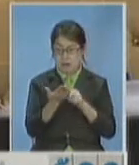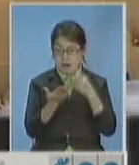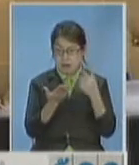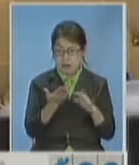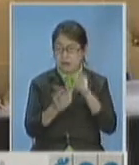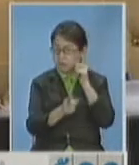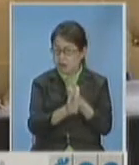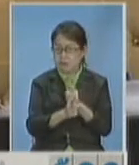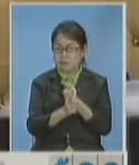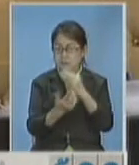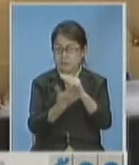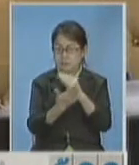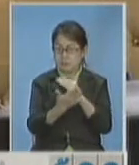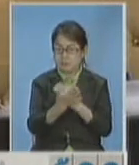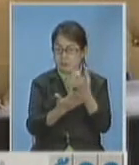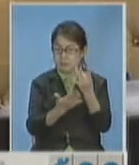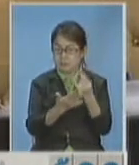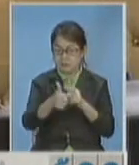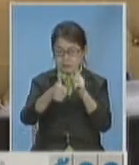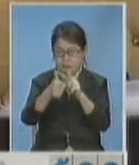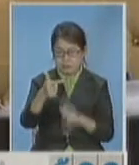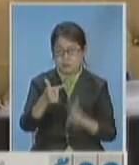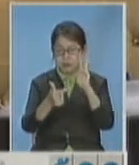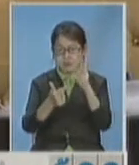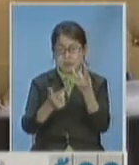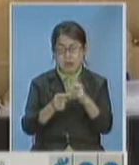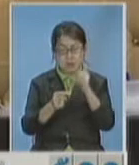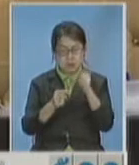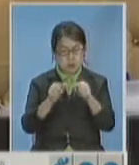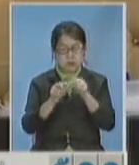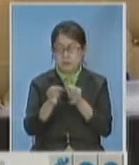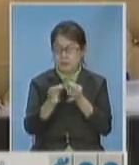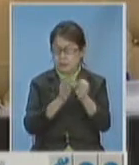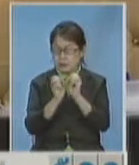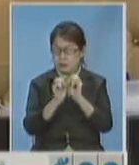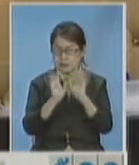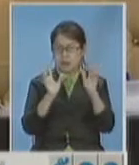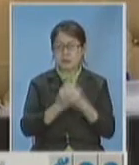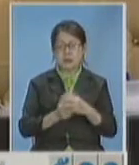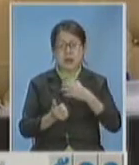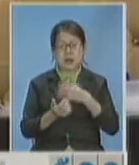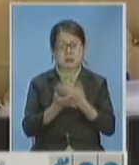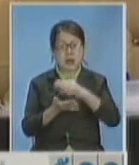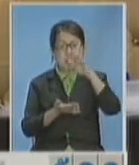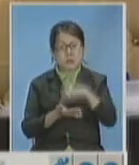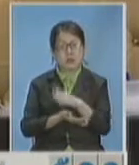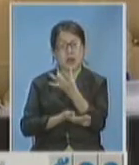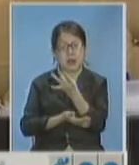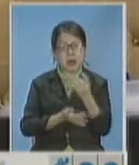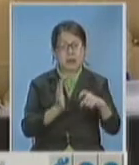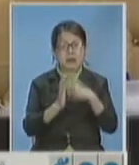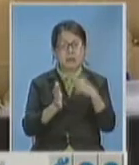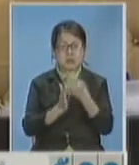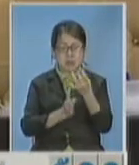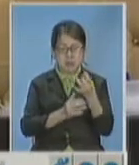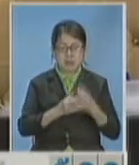นอภิปรายตามประเด็นที่ท่านกำหนดนั่นแหละแล้วก็ชี้ลงให้ชัดว่าท่านต้องการตัดงบส่วนไหนแล้วก็ตัดด้วยเหตุผลอะ